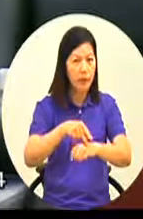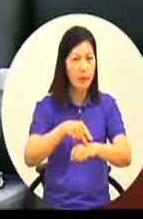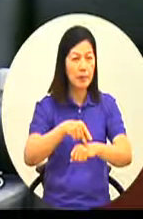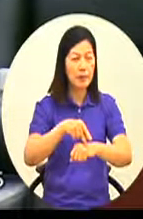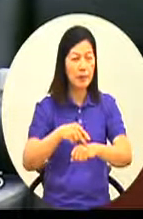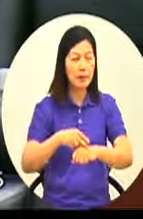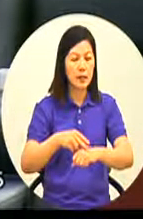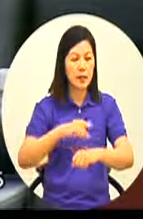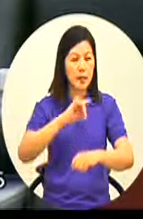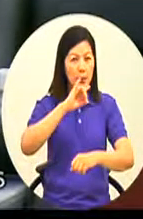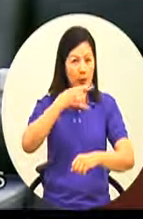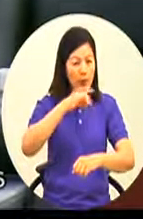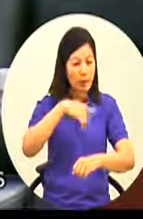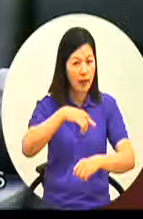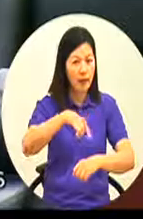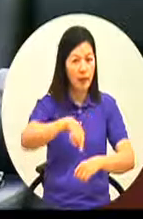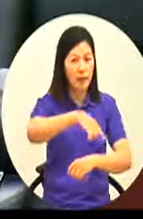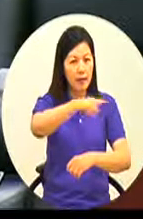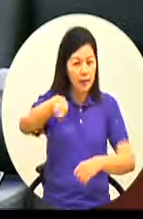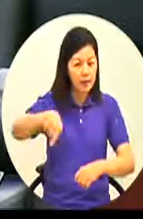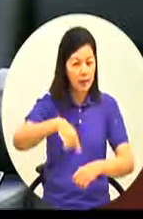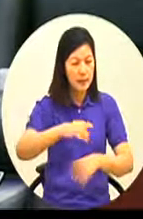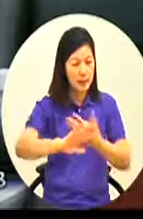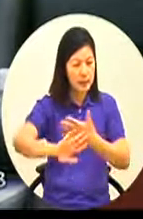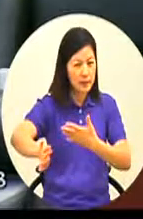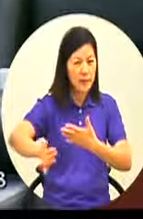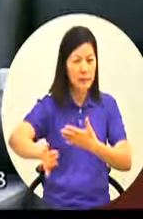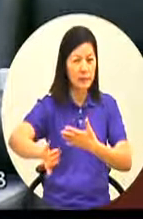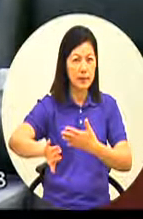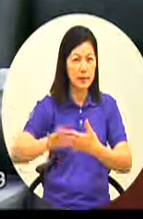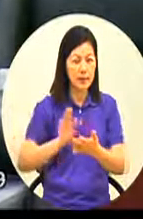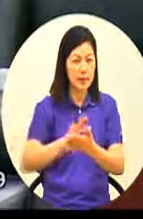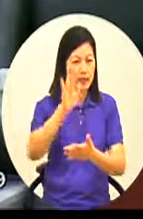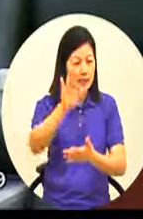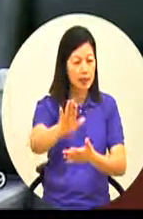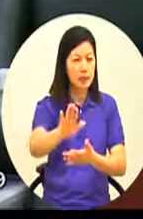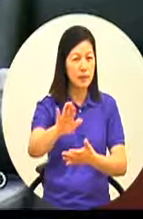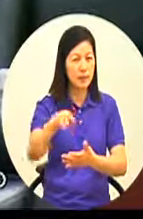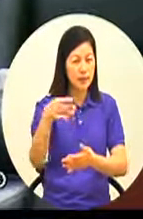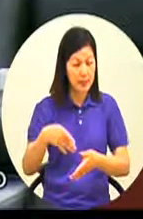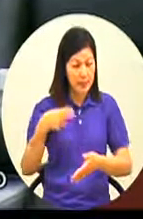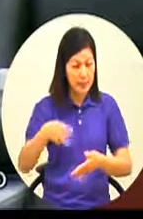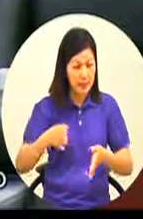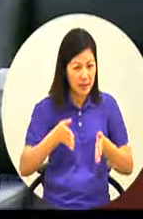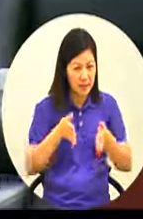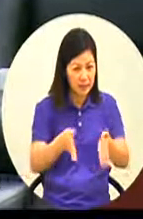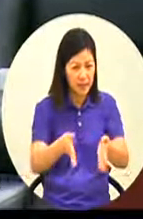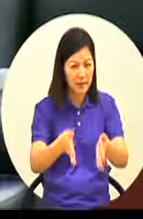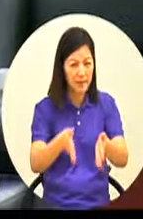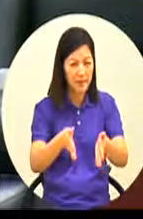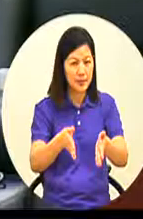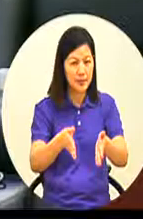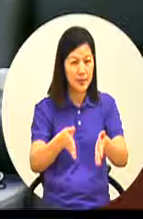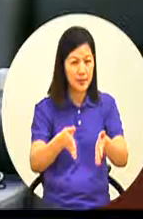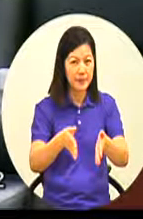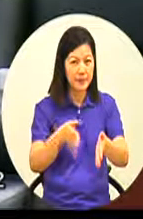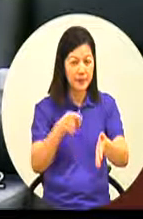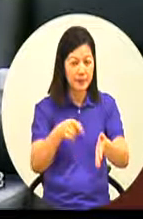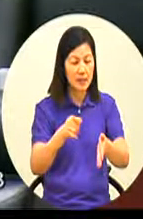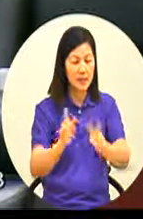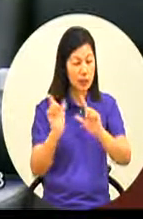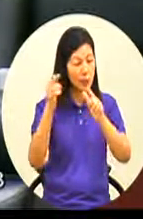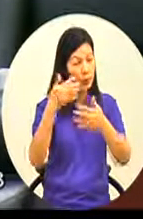好像就没有属于我们未来要朝向的未来的东协啊，